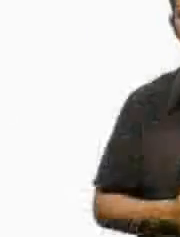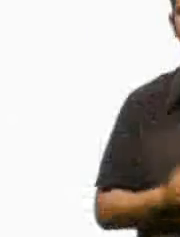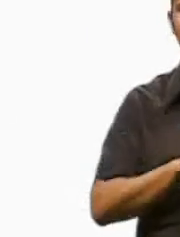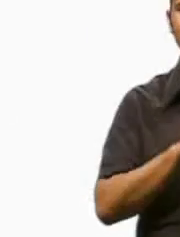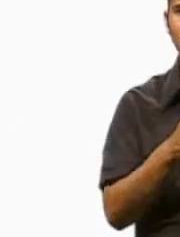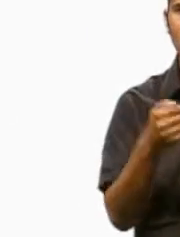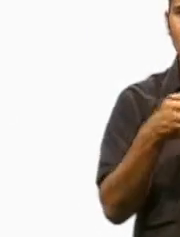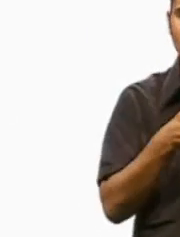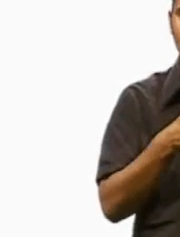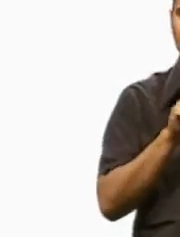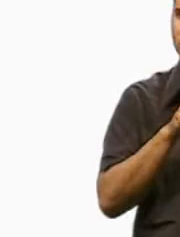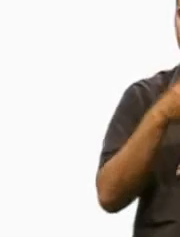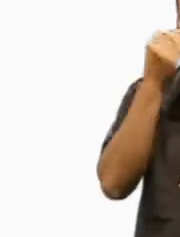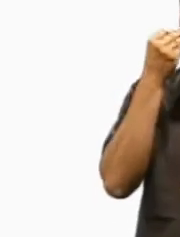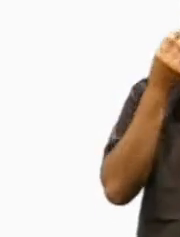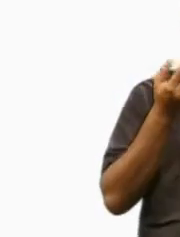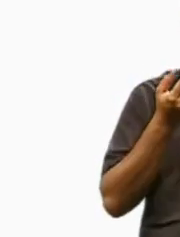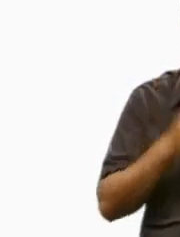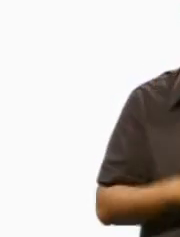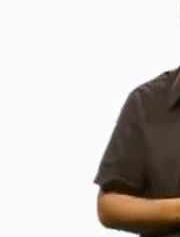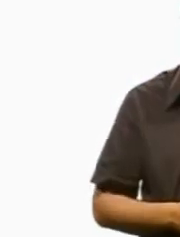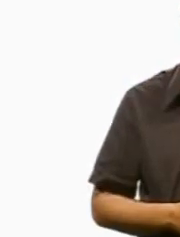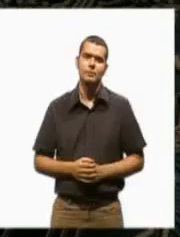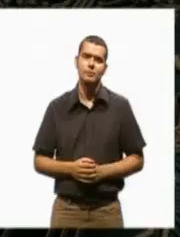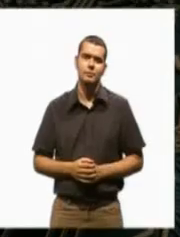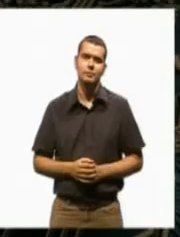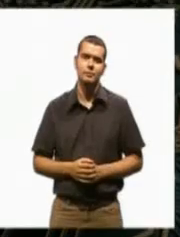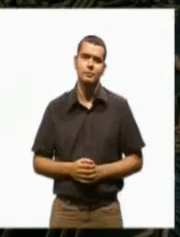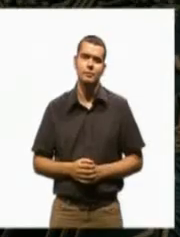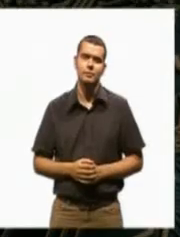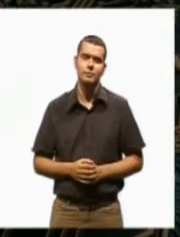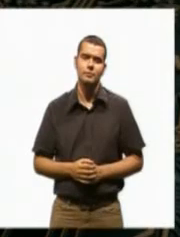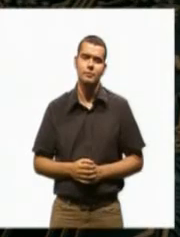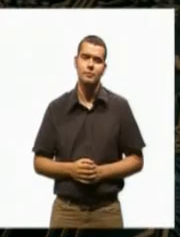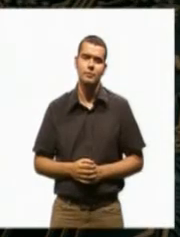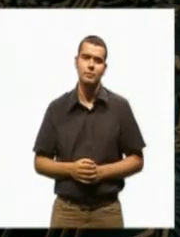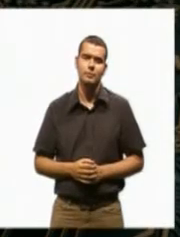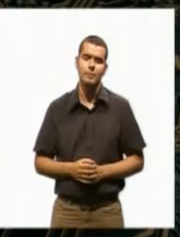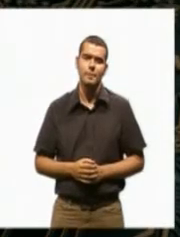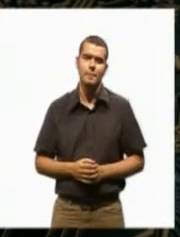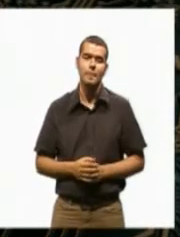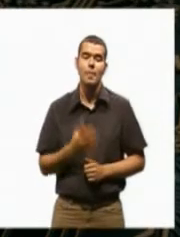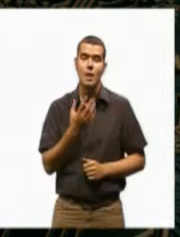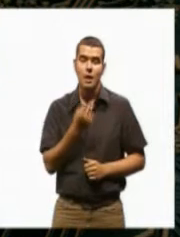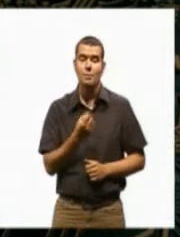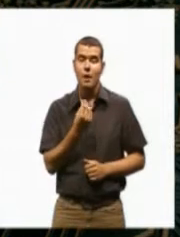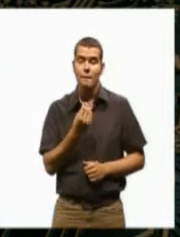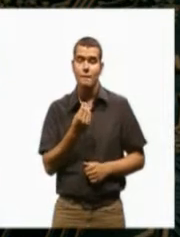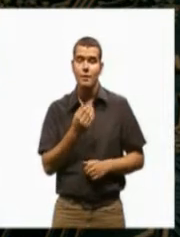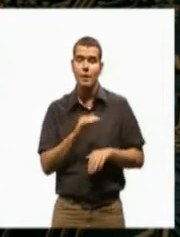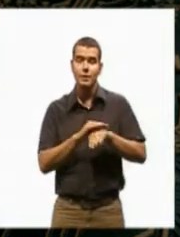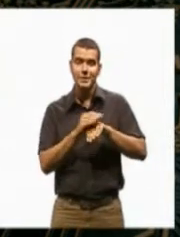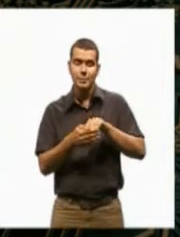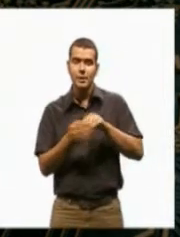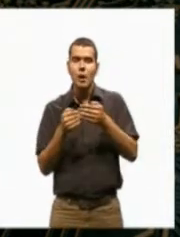الدزabilita mistura fiex t-consisting Eżempi ta' disabellitaħiet Mistura jistaw ikonu L